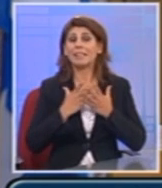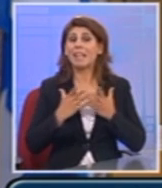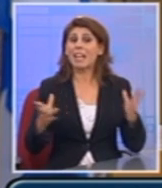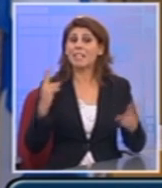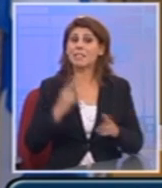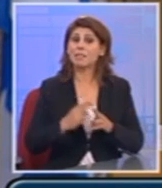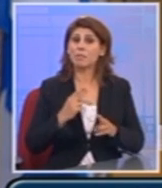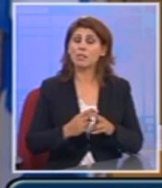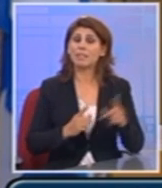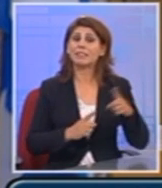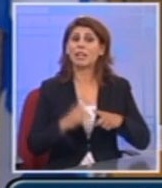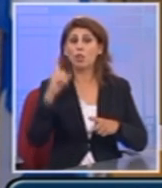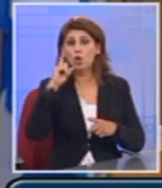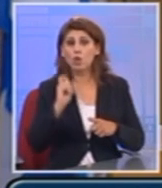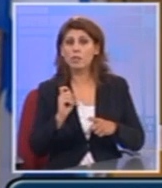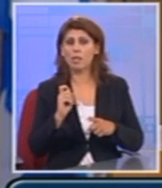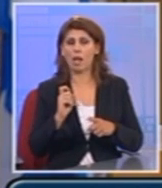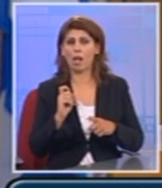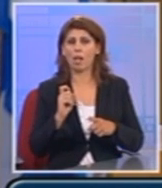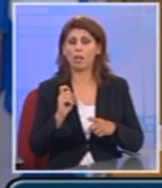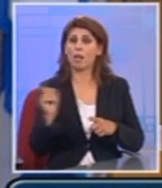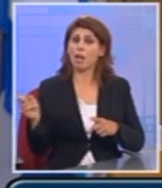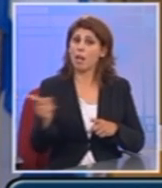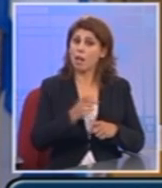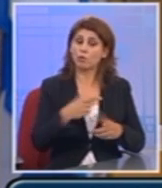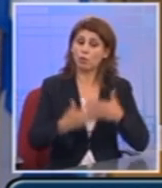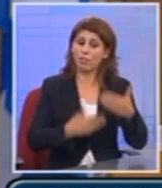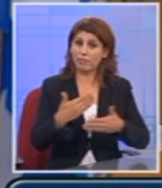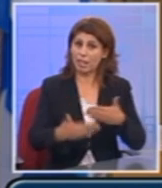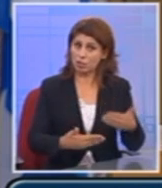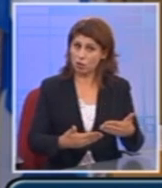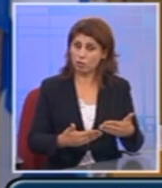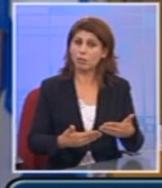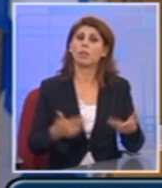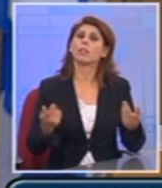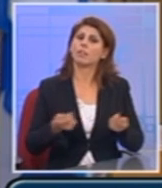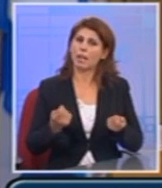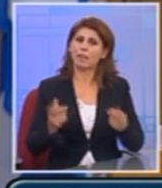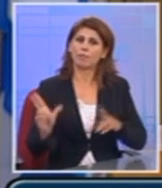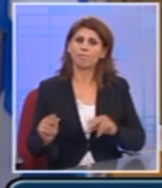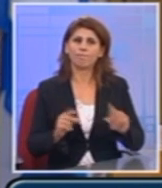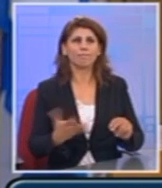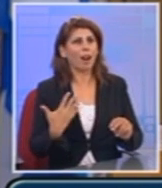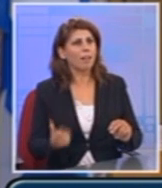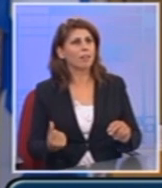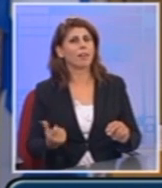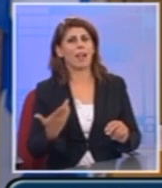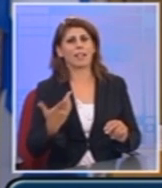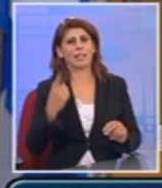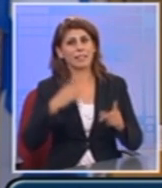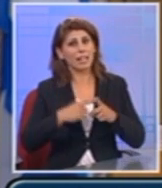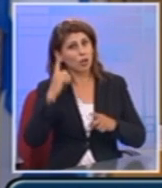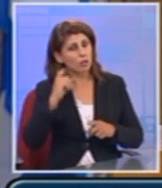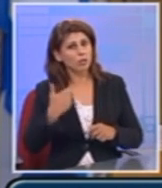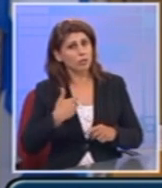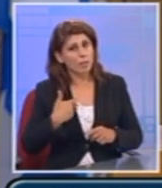σημασία η τεχνογνωσία αυτών των δ σιών να γίνεται κοινό κτήμα διότι και εμείς